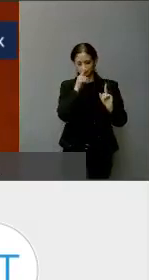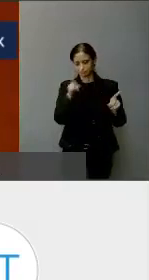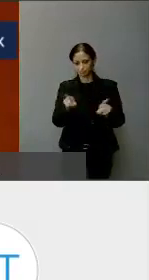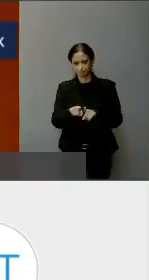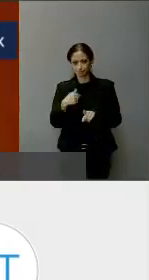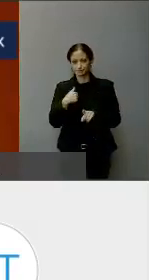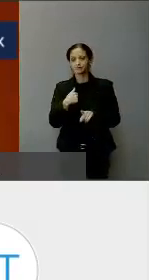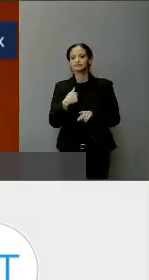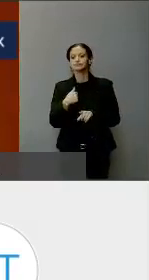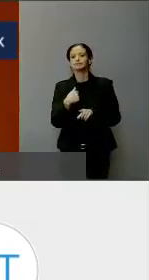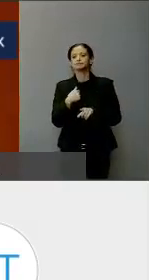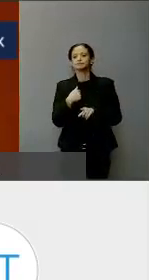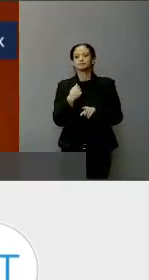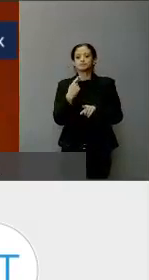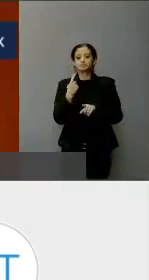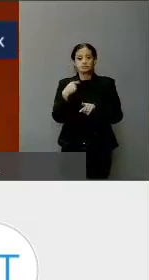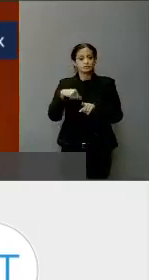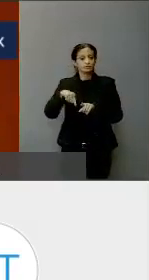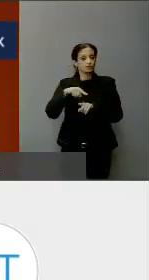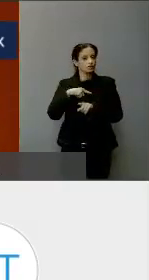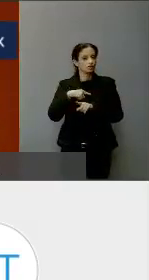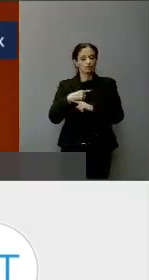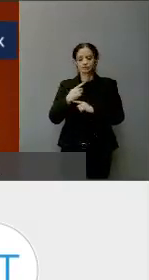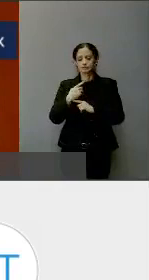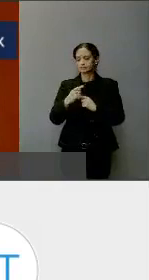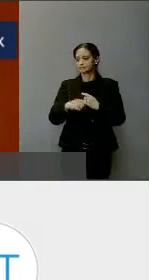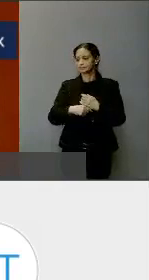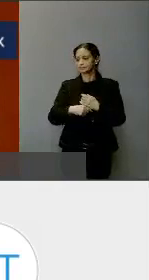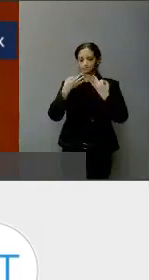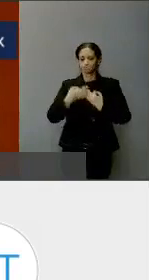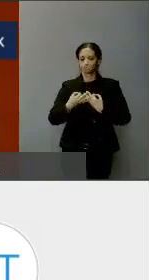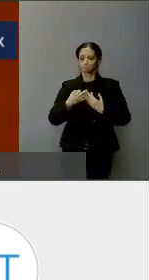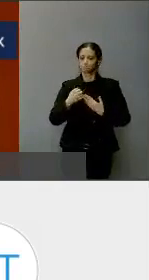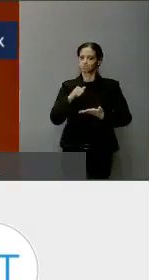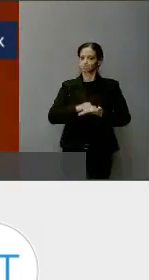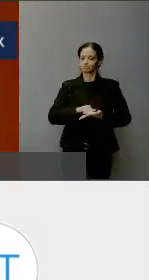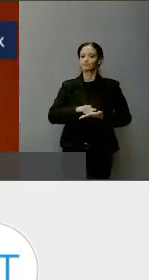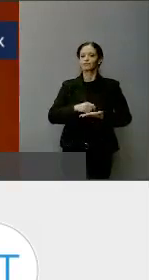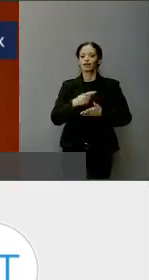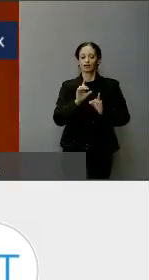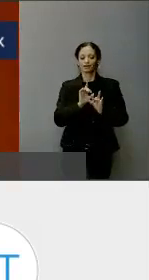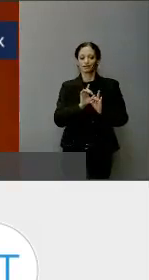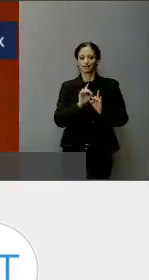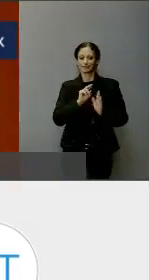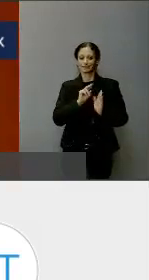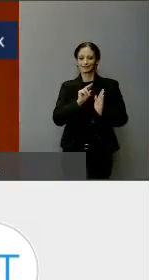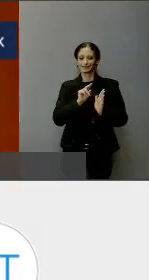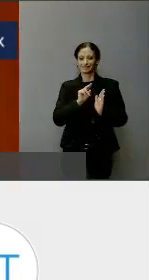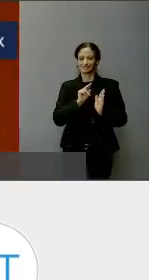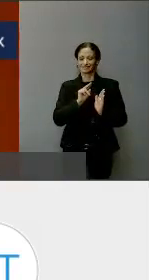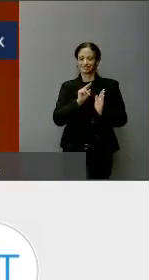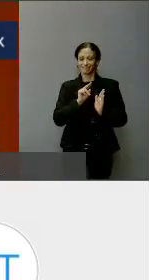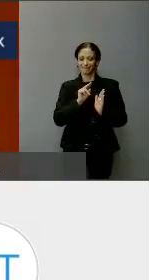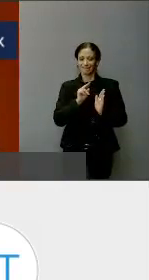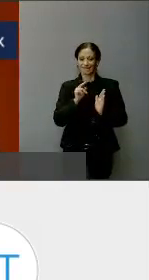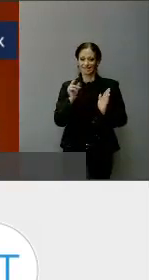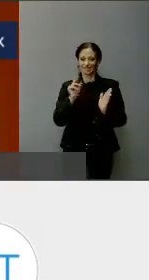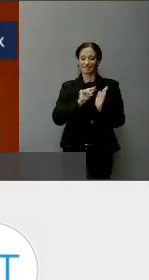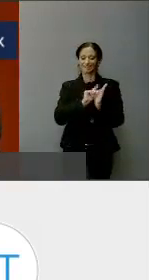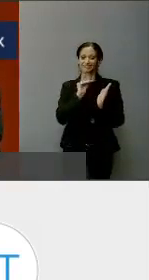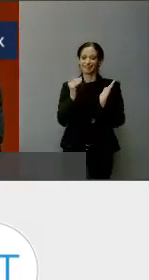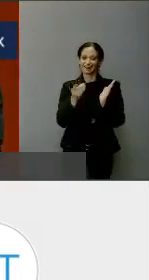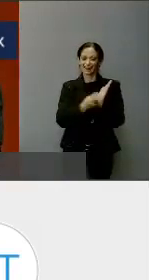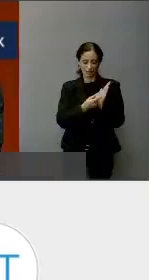preso una posizione ferrea sulla sulla delibera in oggetto e che la dichiariamo non ammissibile in quanto